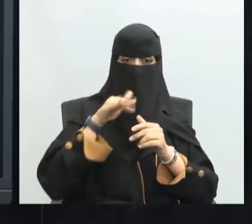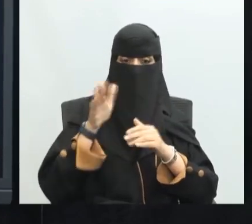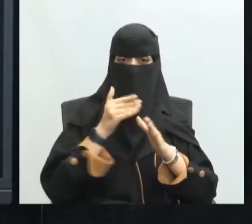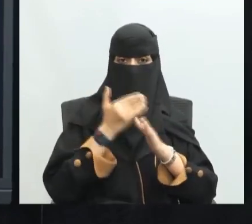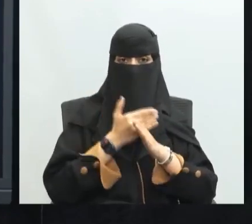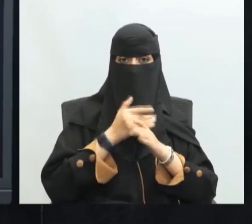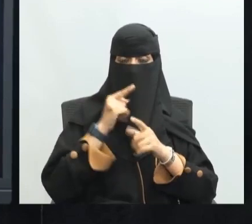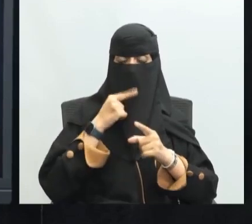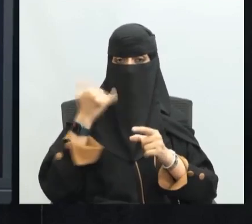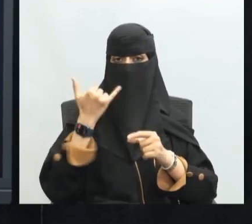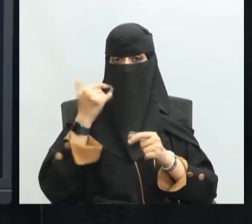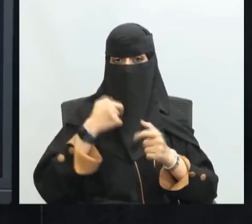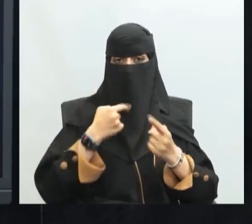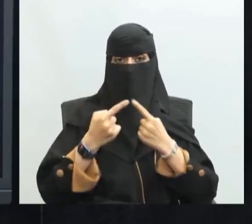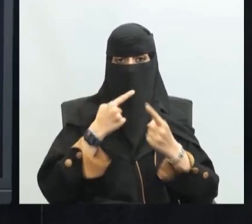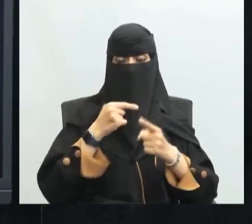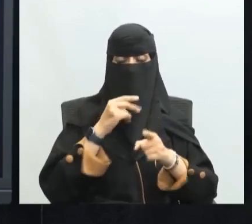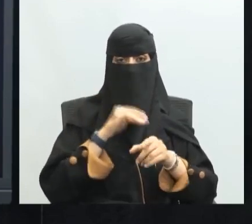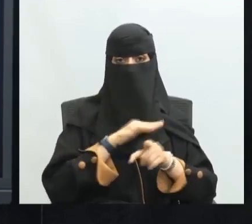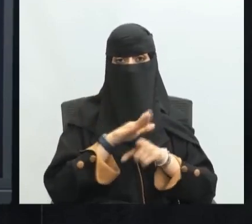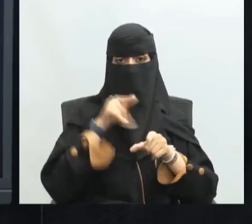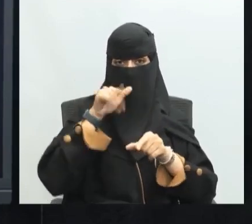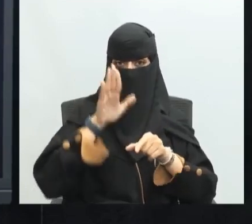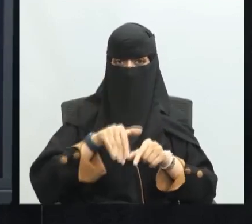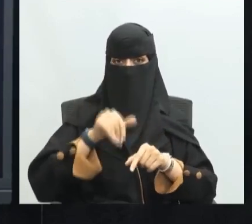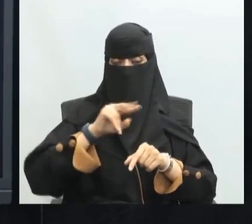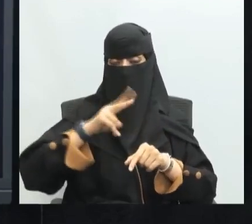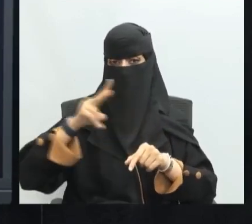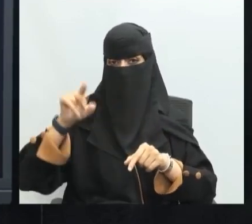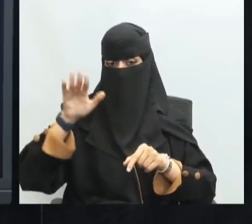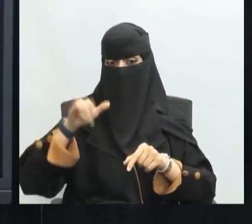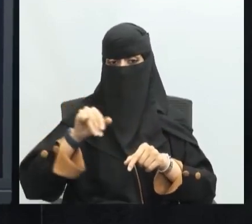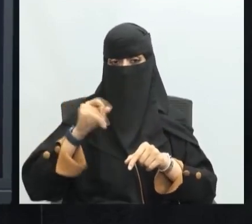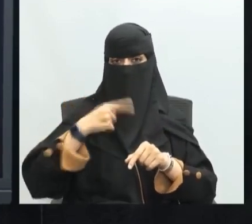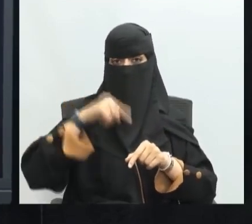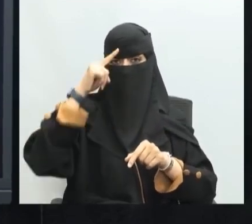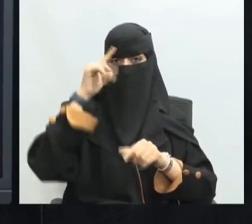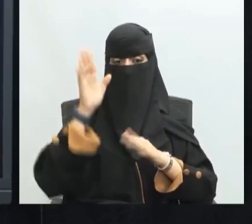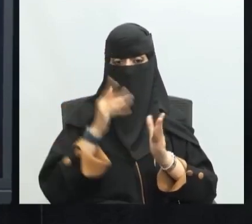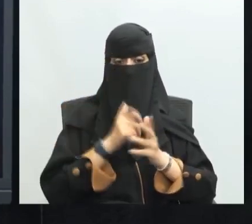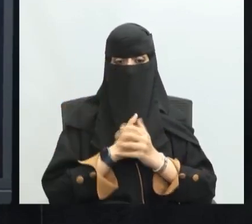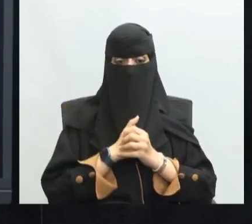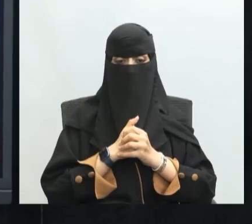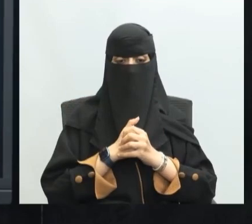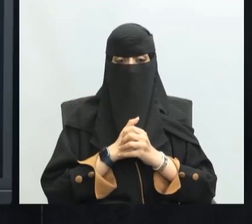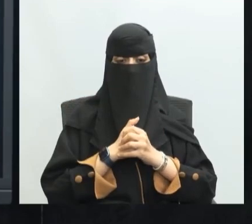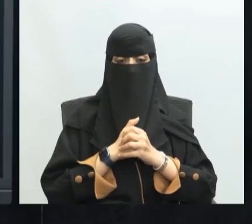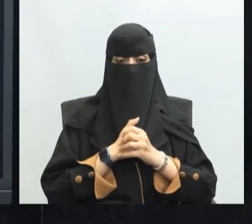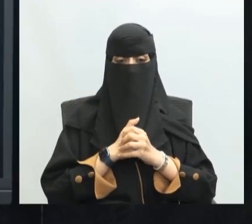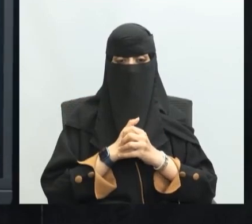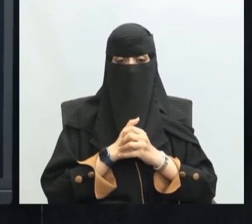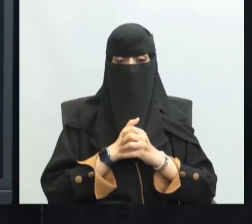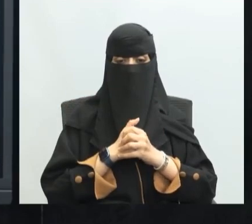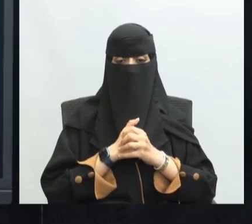اسباب اهميه الحوار الوطني هناك العديد من الاسباب منها احسنتم